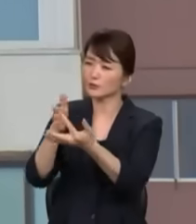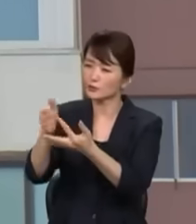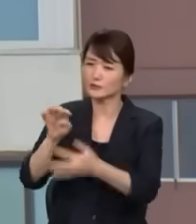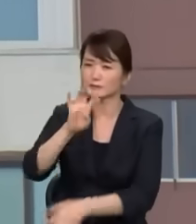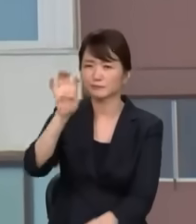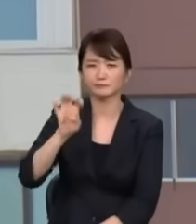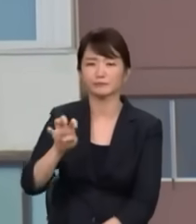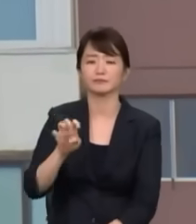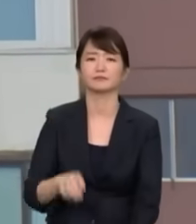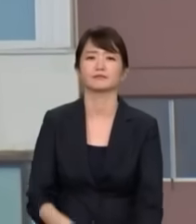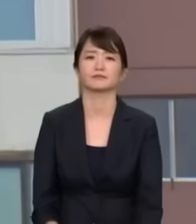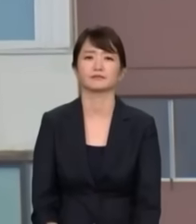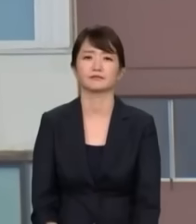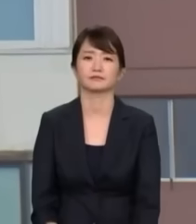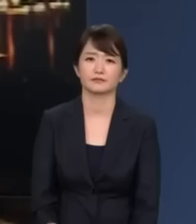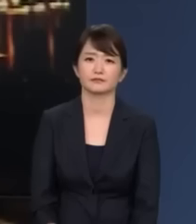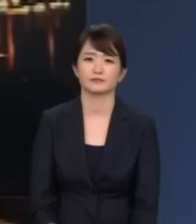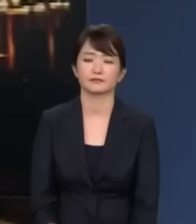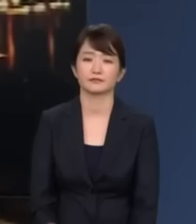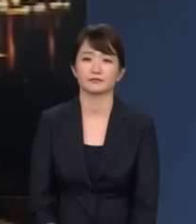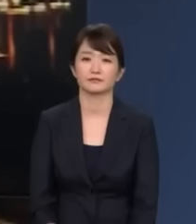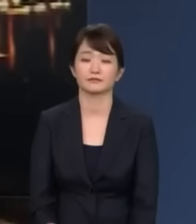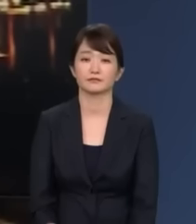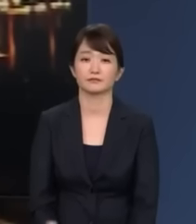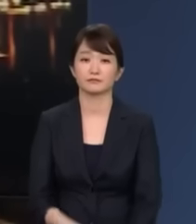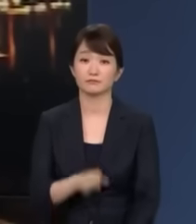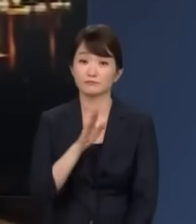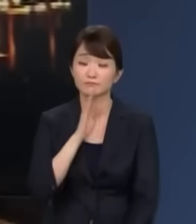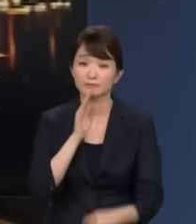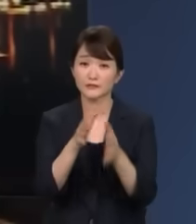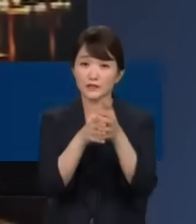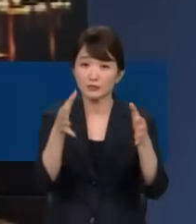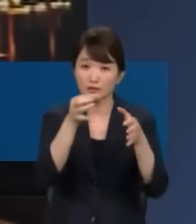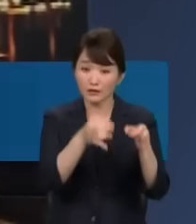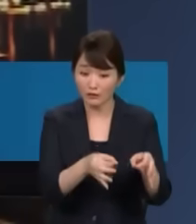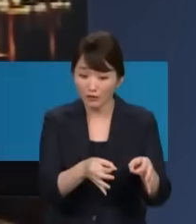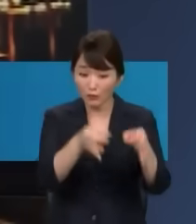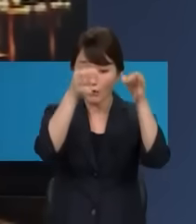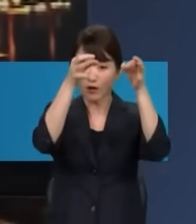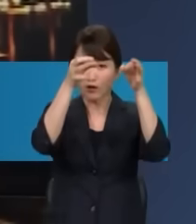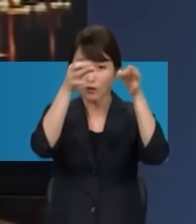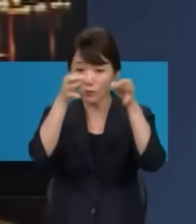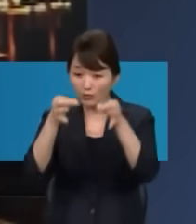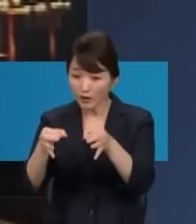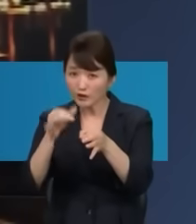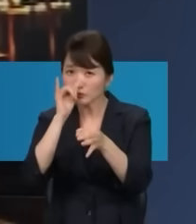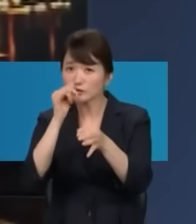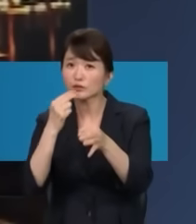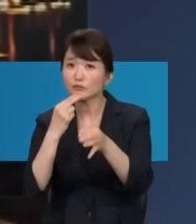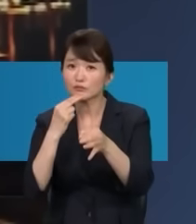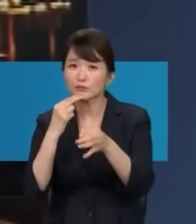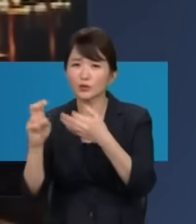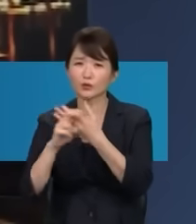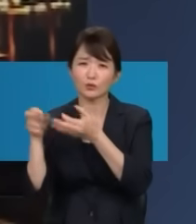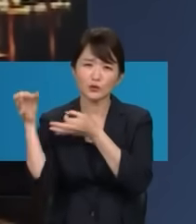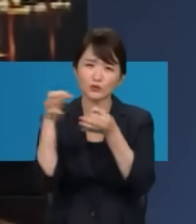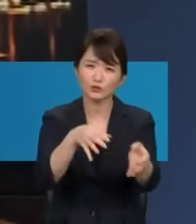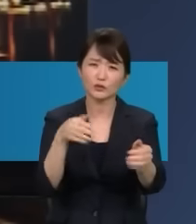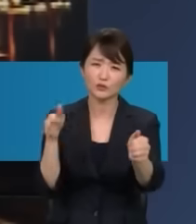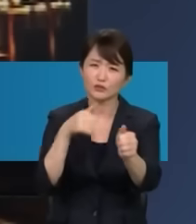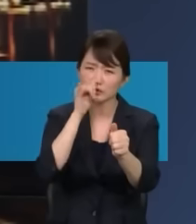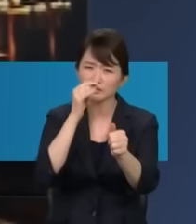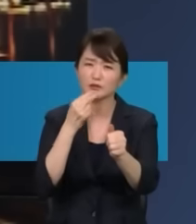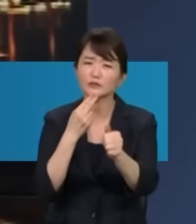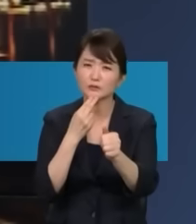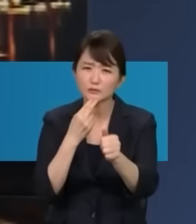JTBC 이상화입니다. 과연 정말로 집값을 잡을 수 있는 건지, 투기만 부추기는 건 아닌지 궁금한 점이